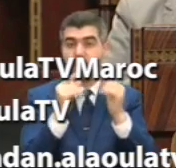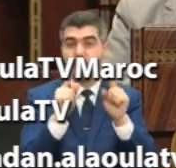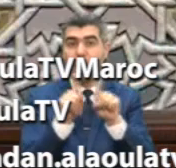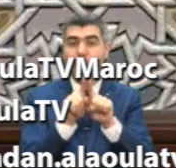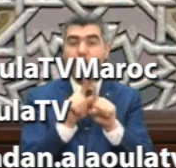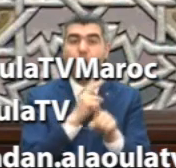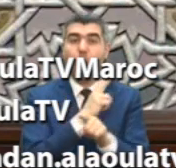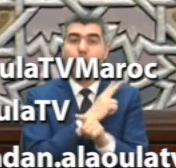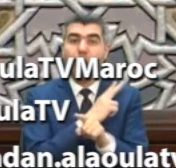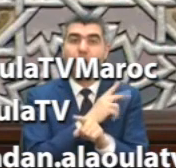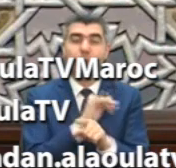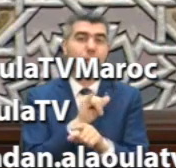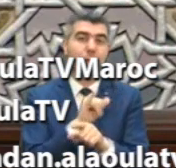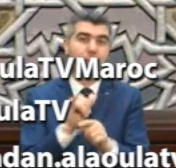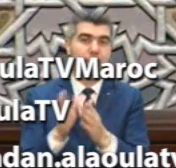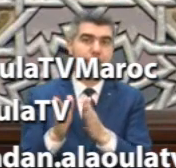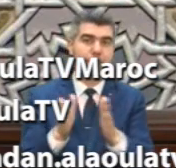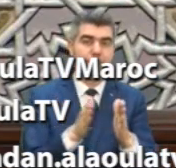الزملاء.